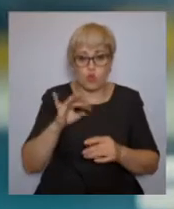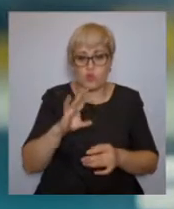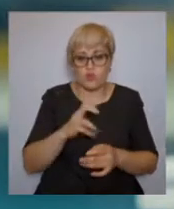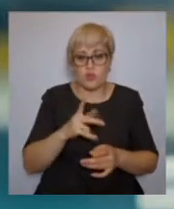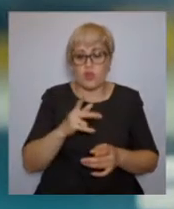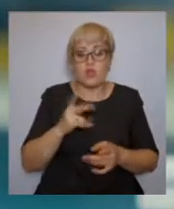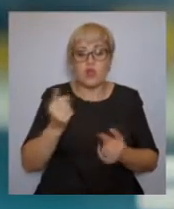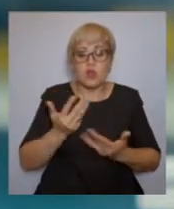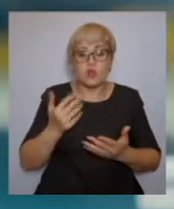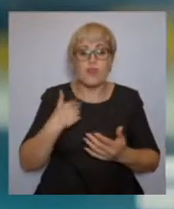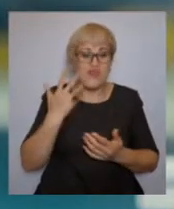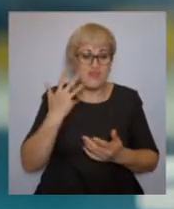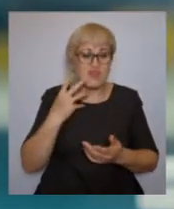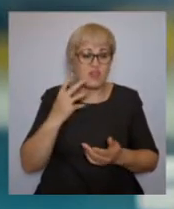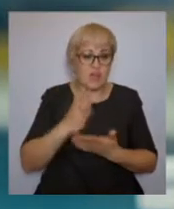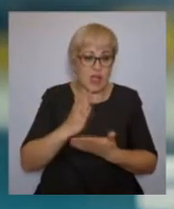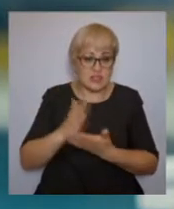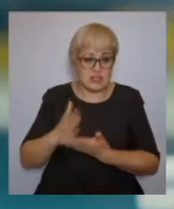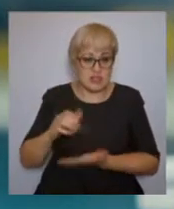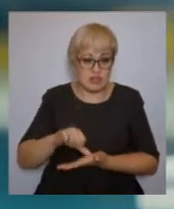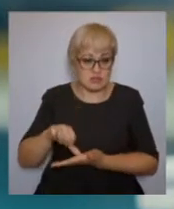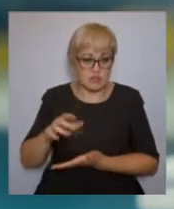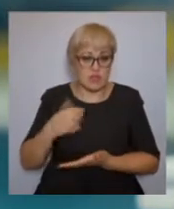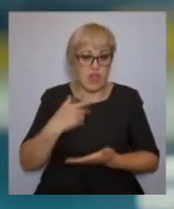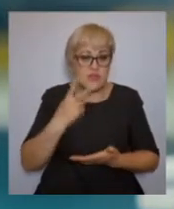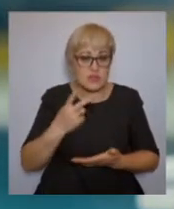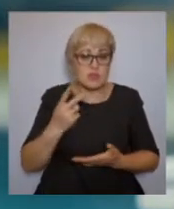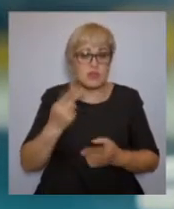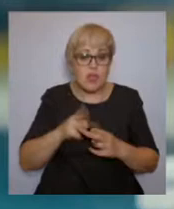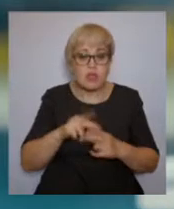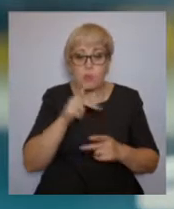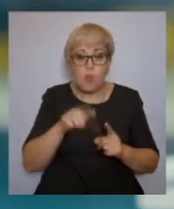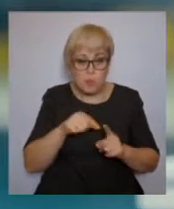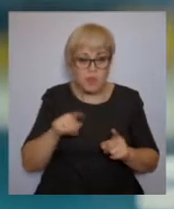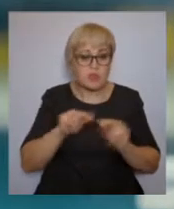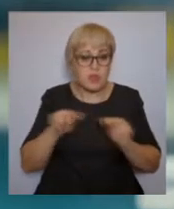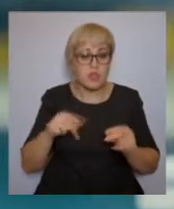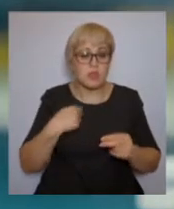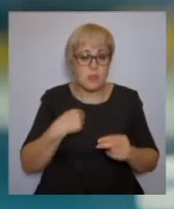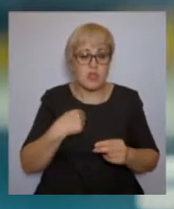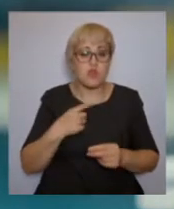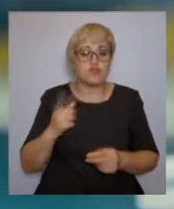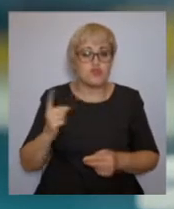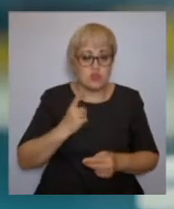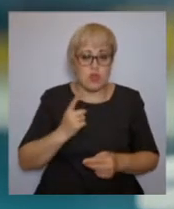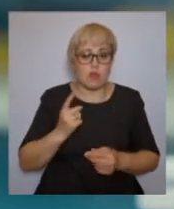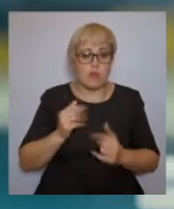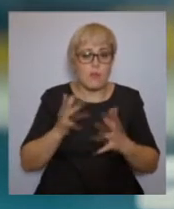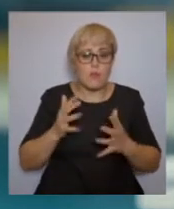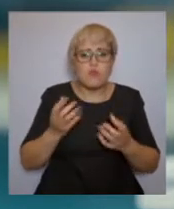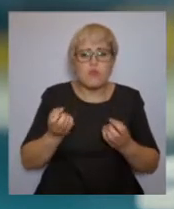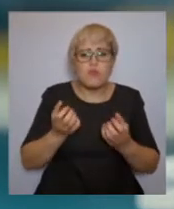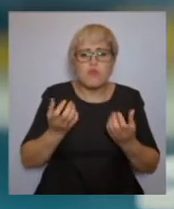находилась как бы туда я видела что в тот момент тренер от меня ждал намного большего чистки в игровом плане ну